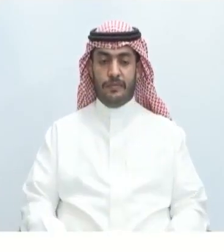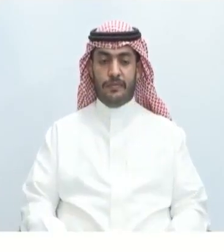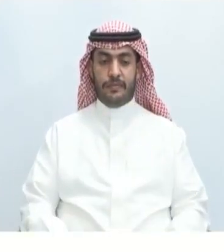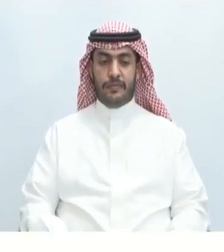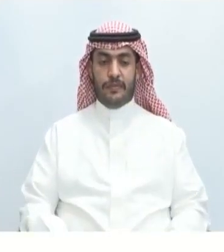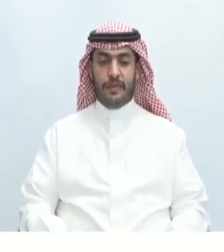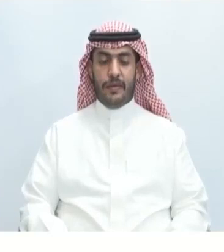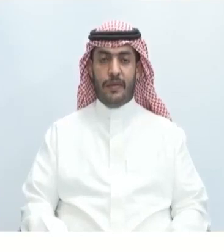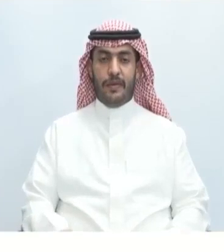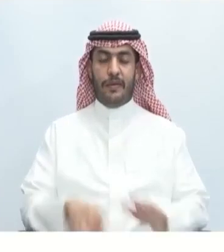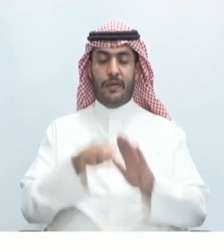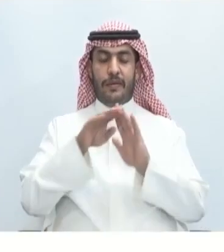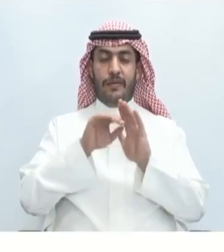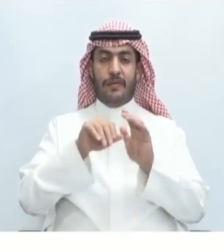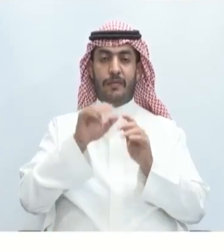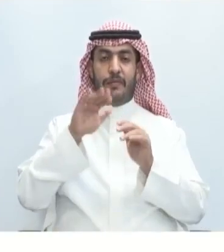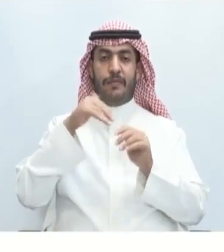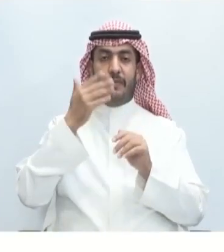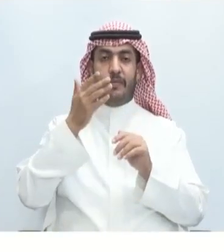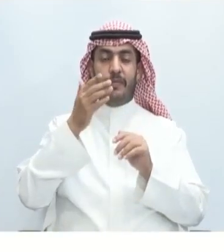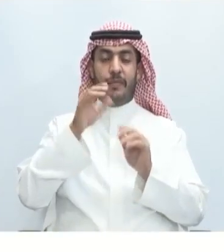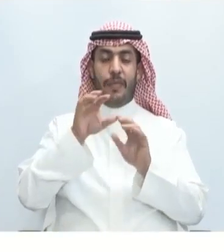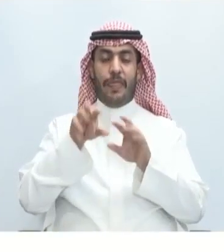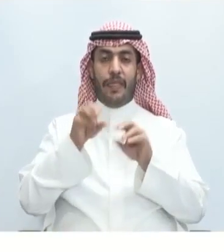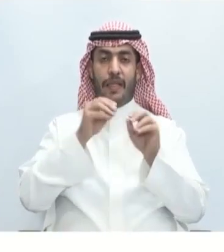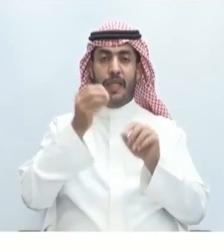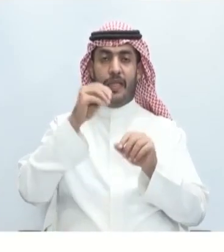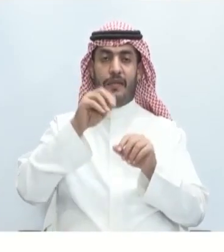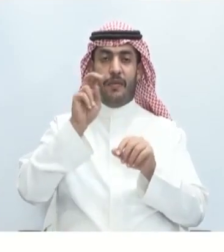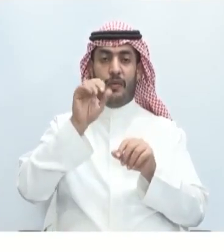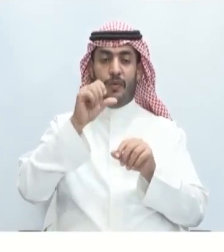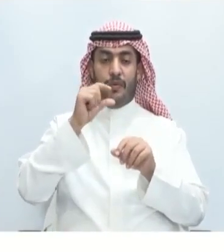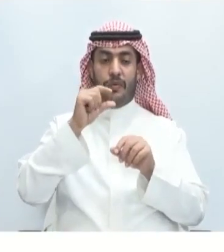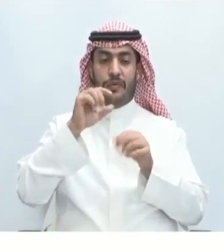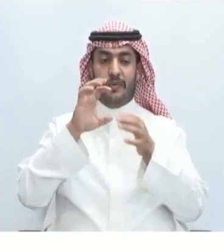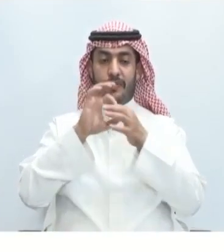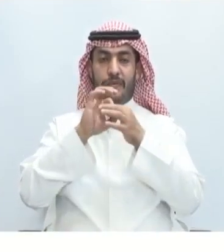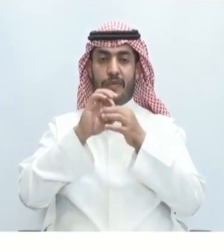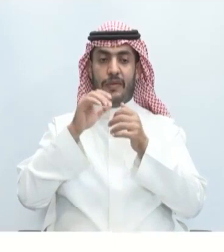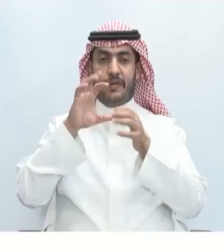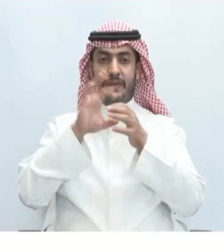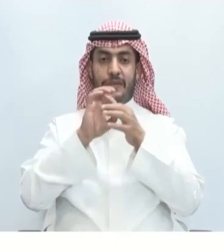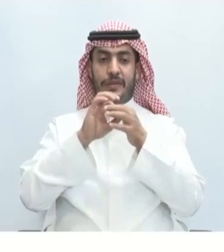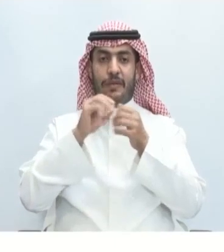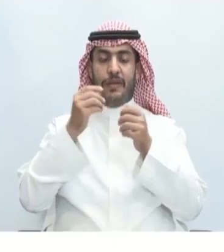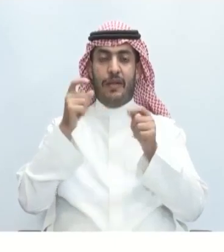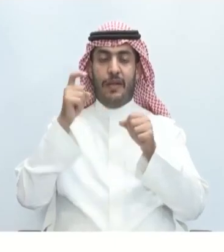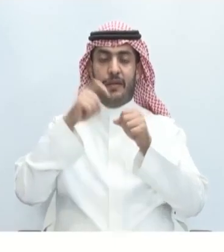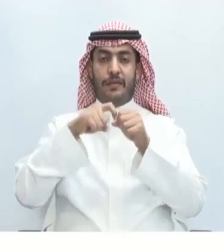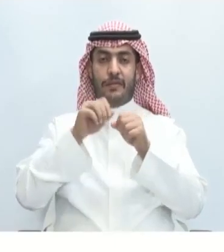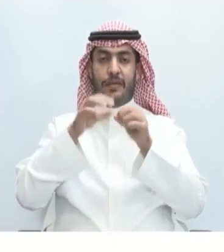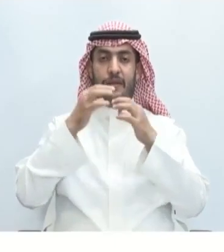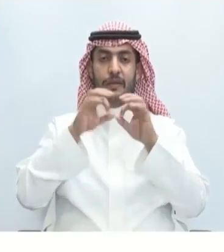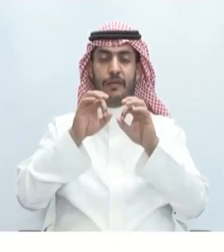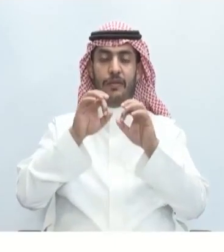كما هو معطى لدينا في المقرر بعد ذلك ننتقل الى اضافه القيود قيدا بعد قيد الى ان نصل الى